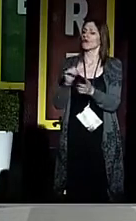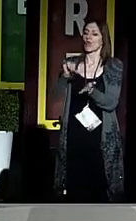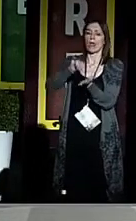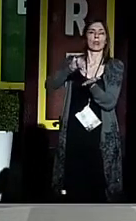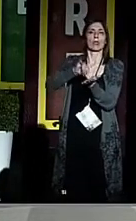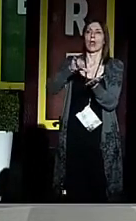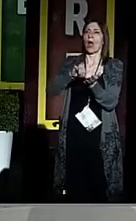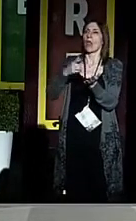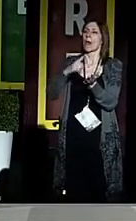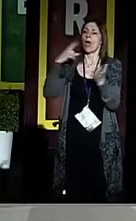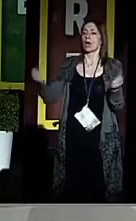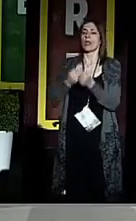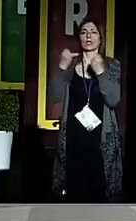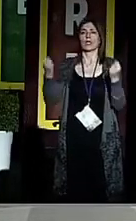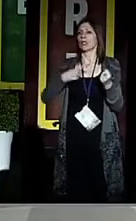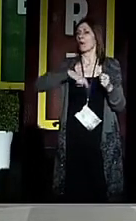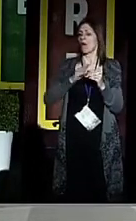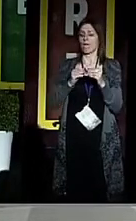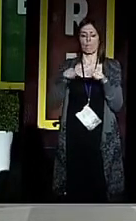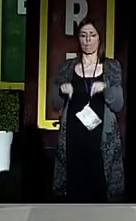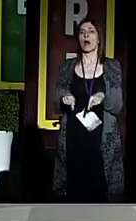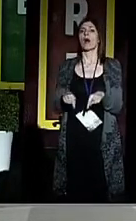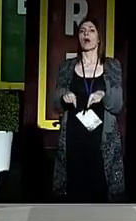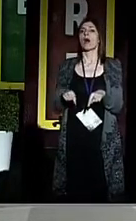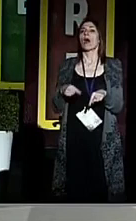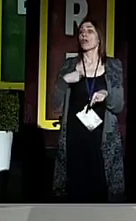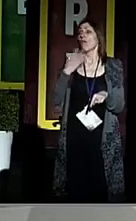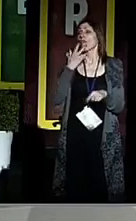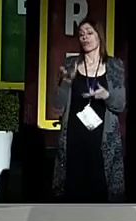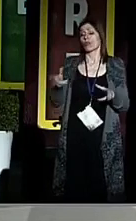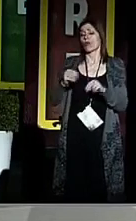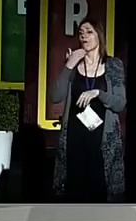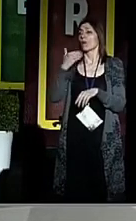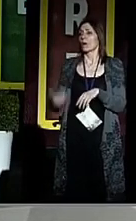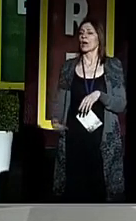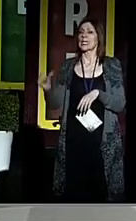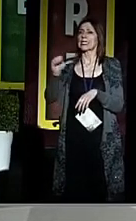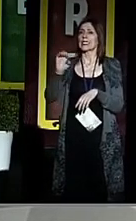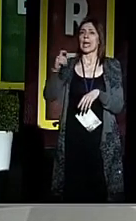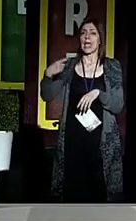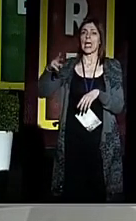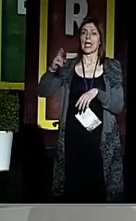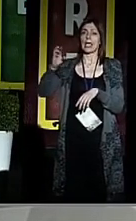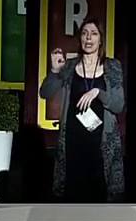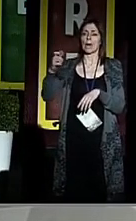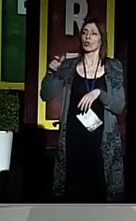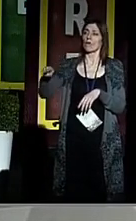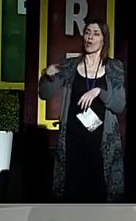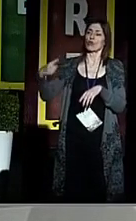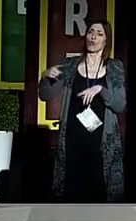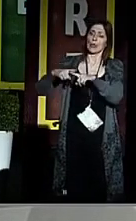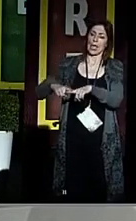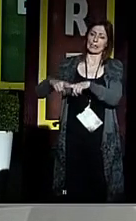nelle iniziative che andremo a fare. E qui voglio ancora ringraziare Liliana Segre, perché la sua